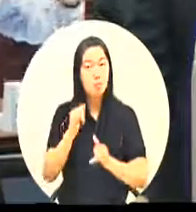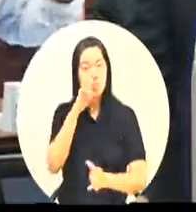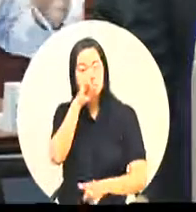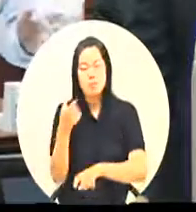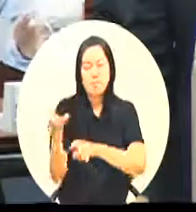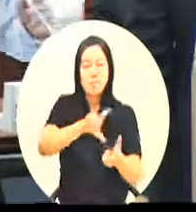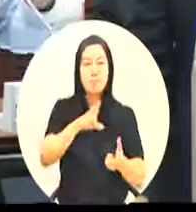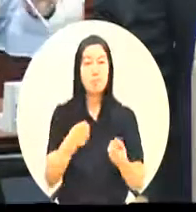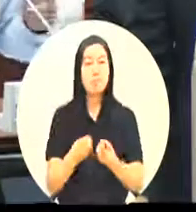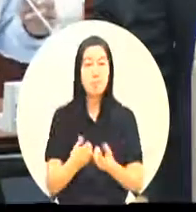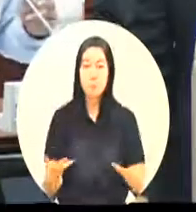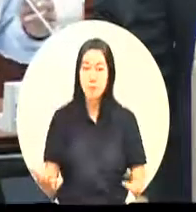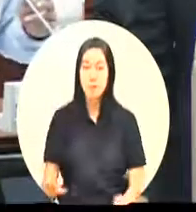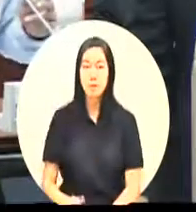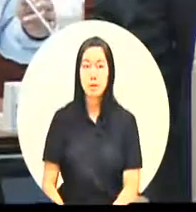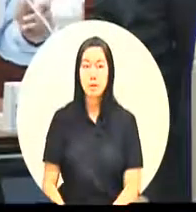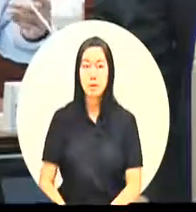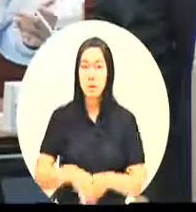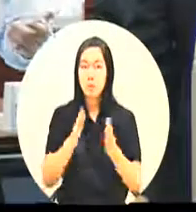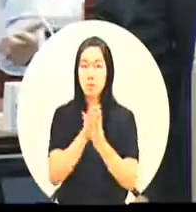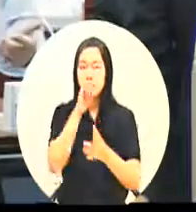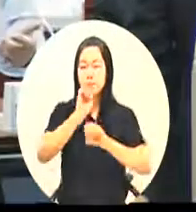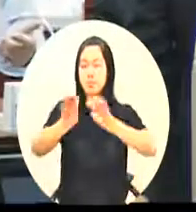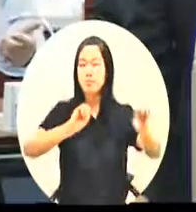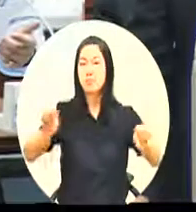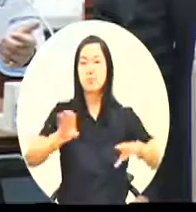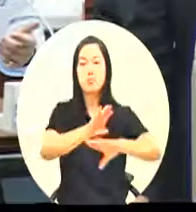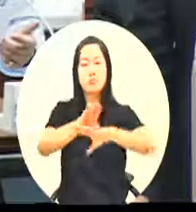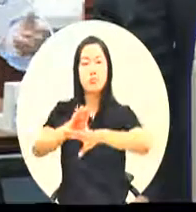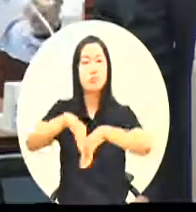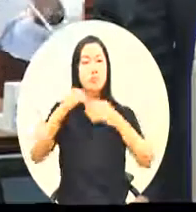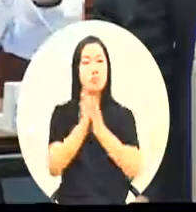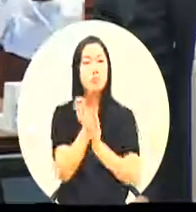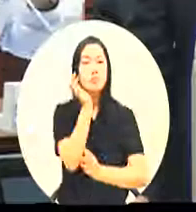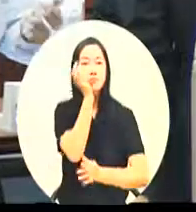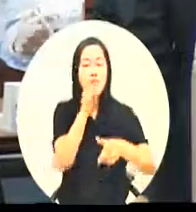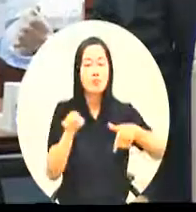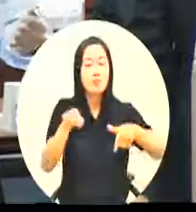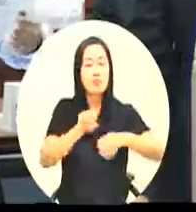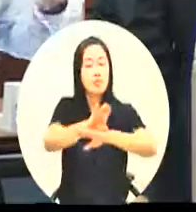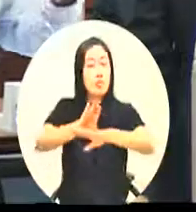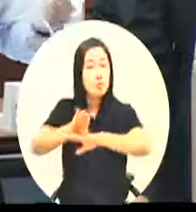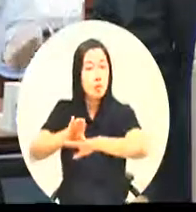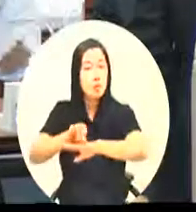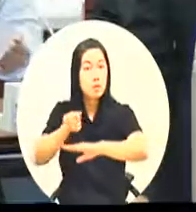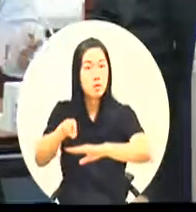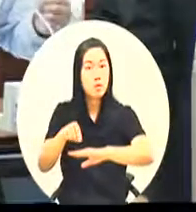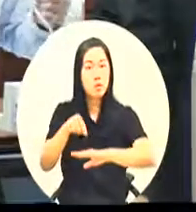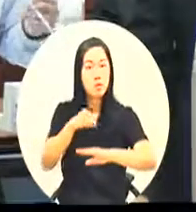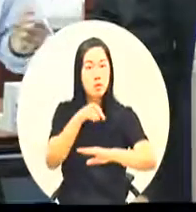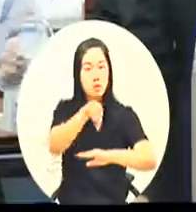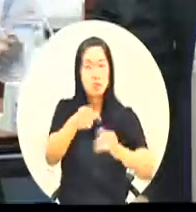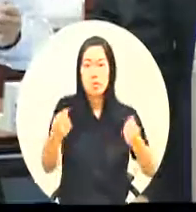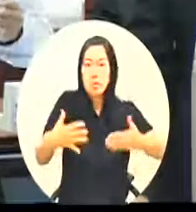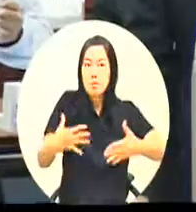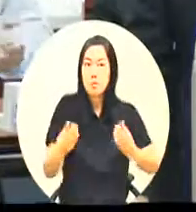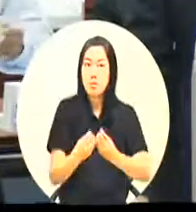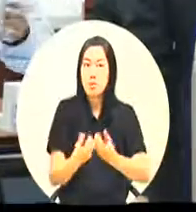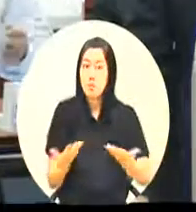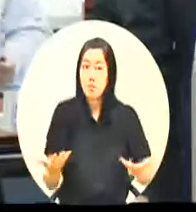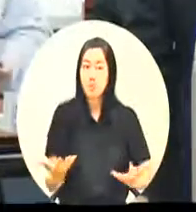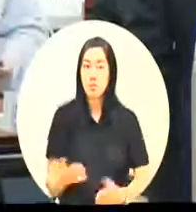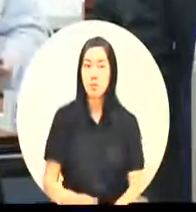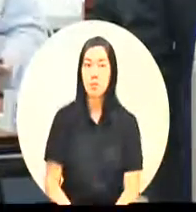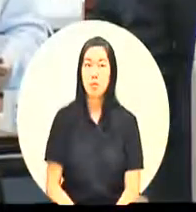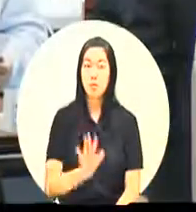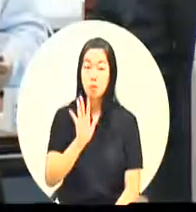因为我们所有垃圾车都是石化车辆，那你用怎样的方式去克服这个问题？那是不是有空间